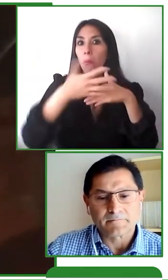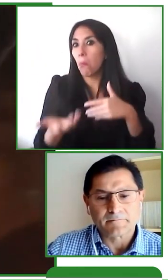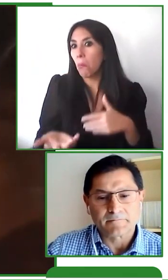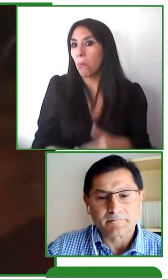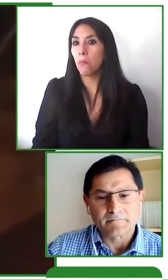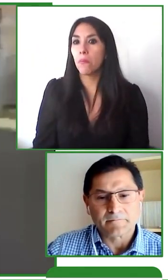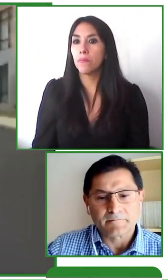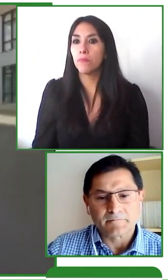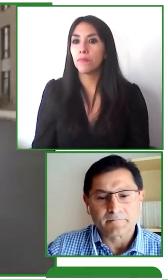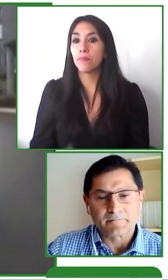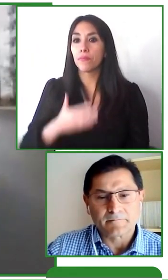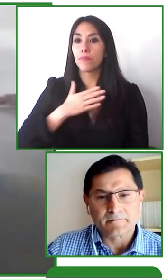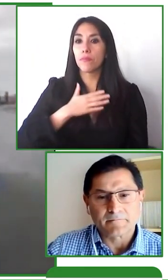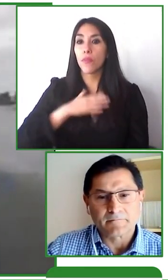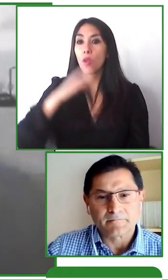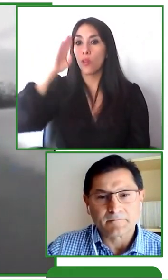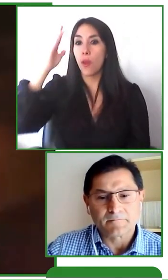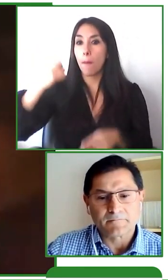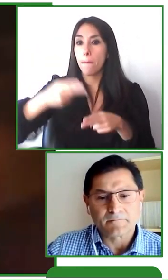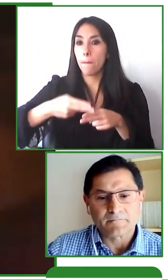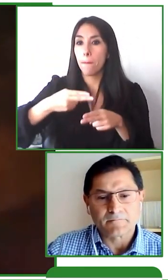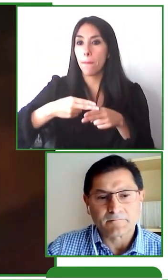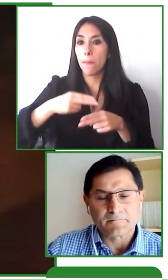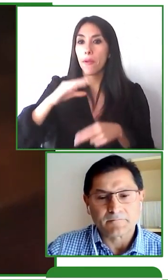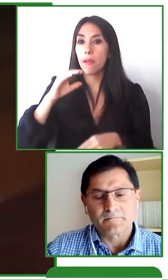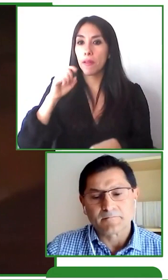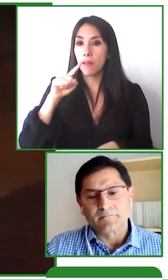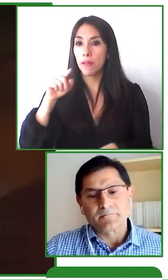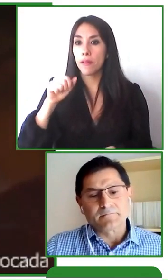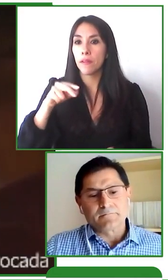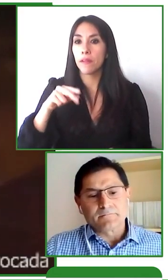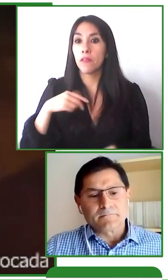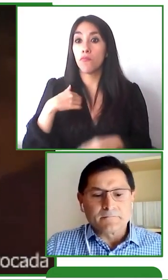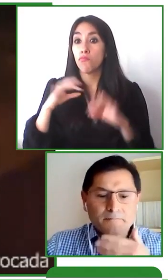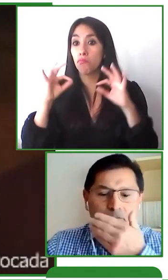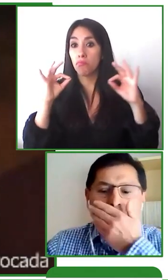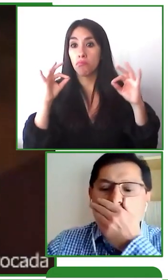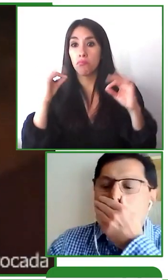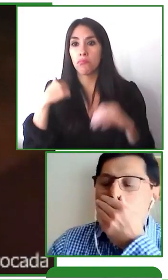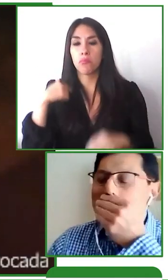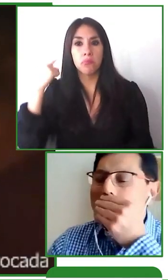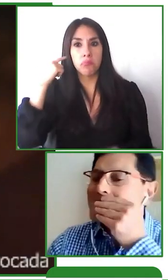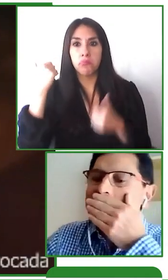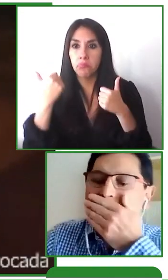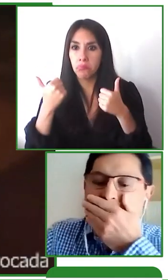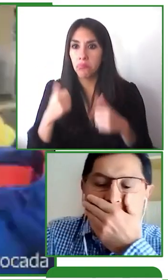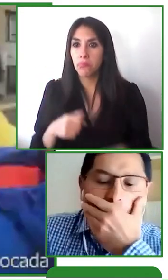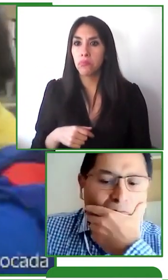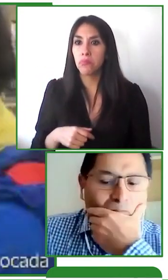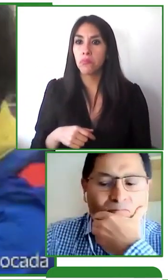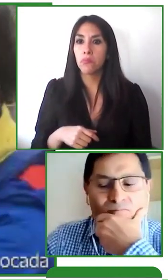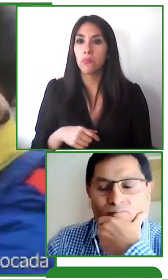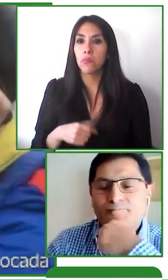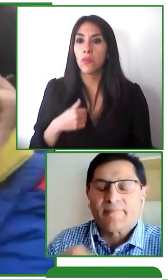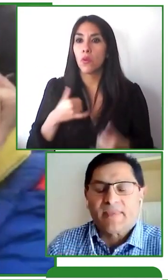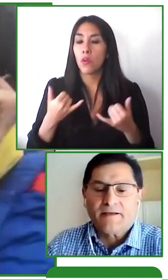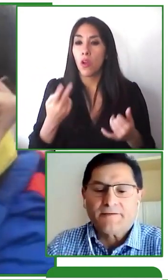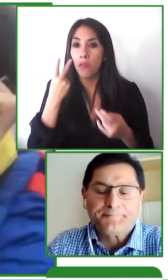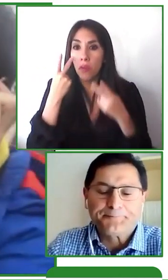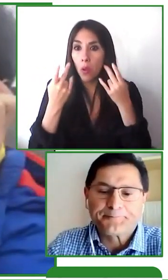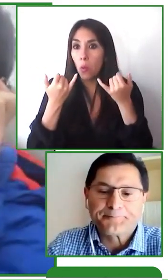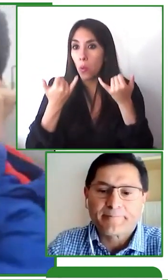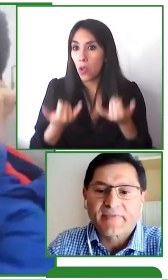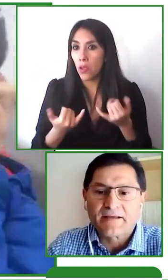Tu m'entends bien? Ouais, je t'entends bien. Parfait. Écoute, je vois qu'en ce moment, tu te diriges dans la mauvaise direction pour